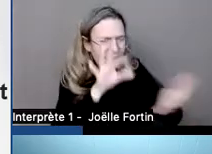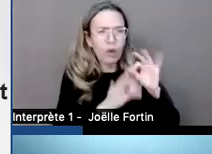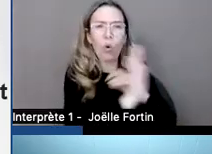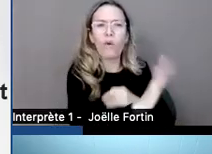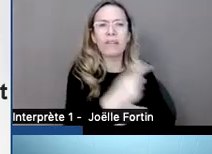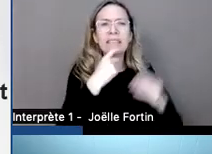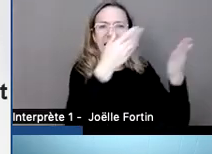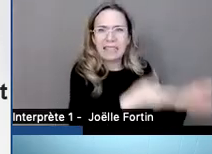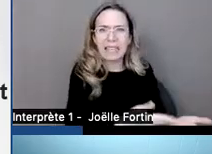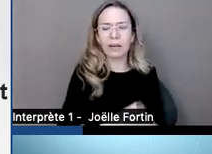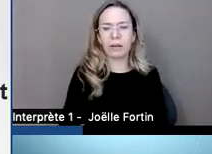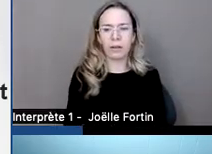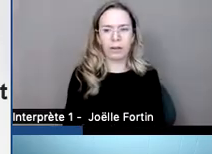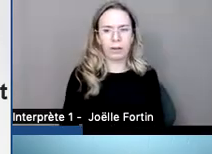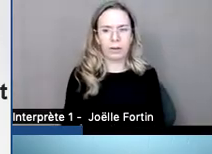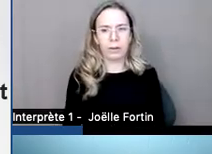On voit beaucoup